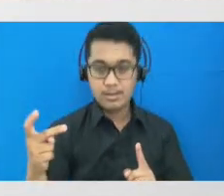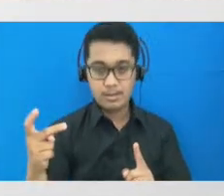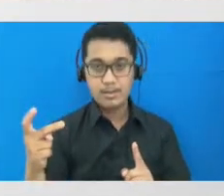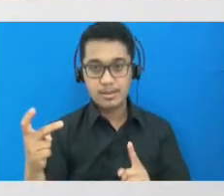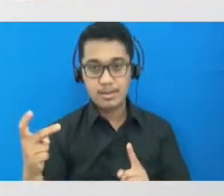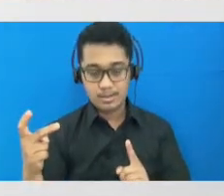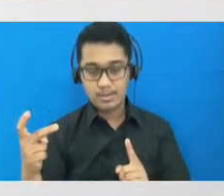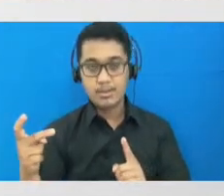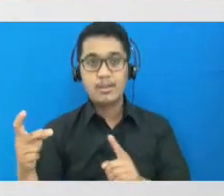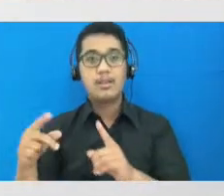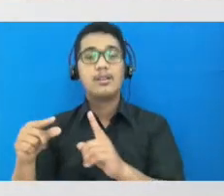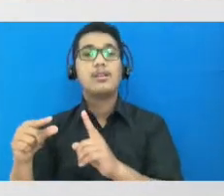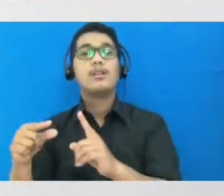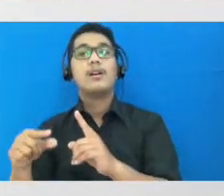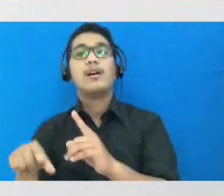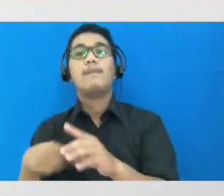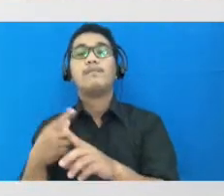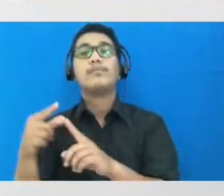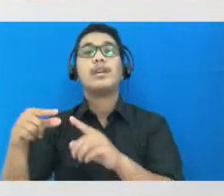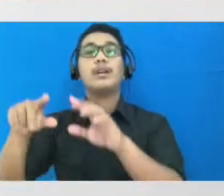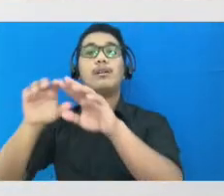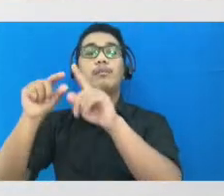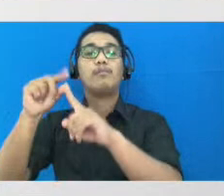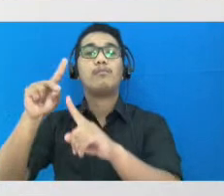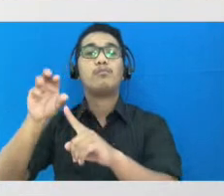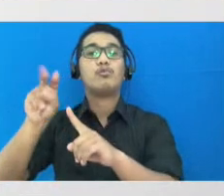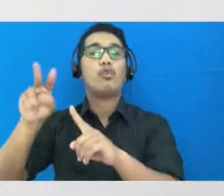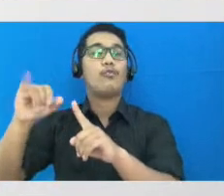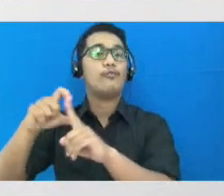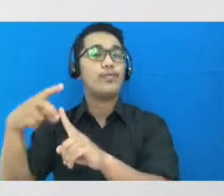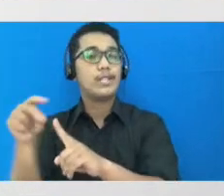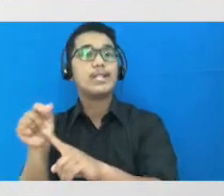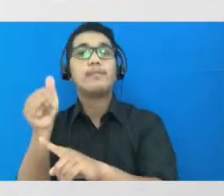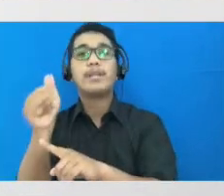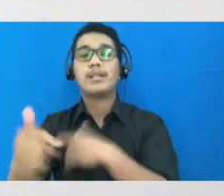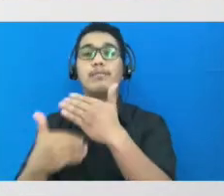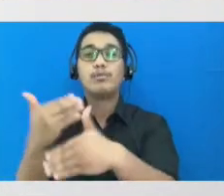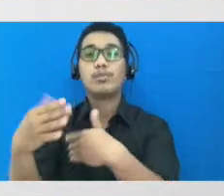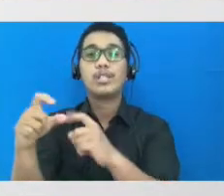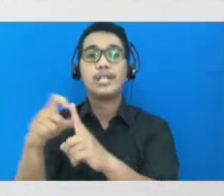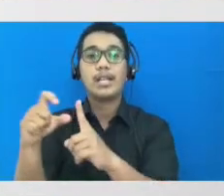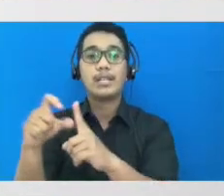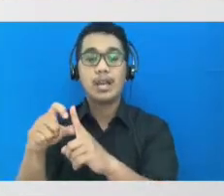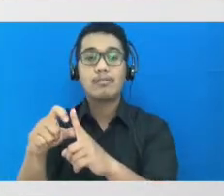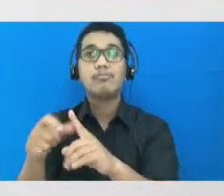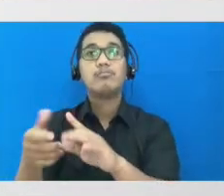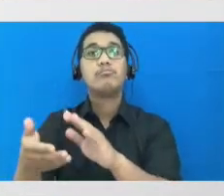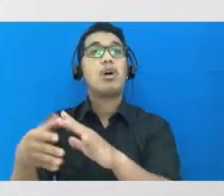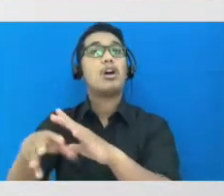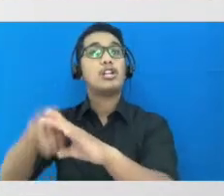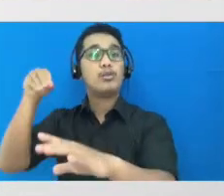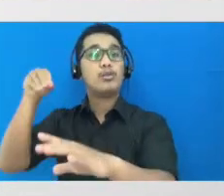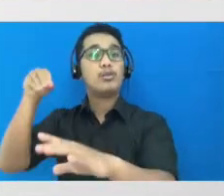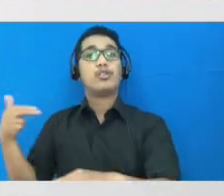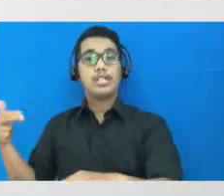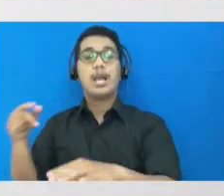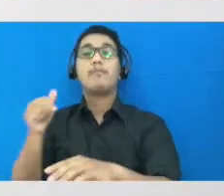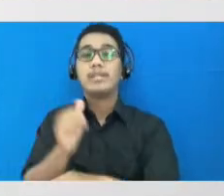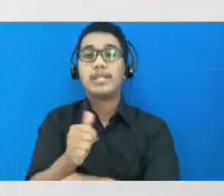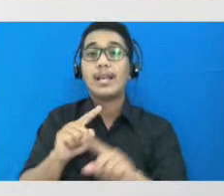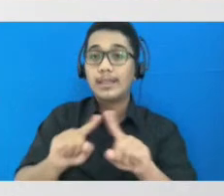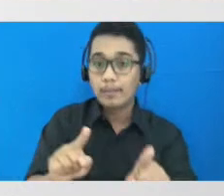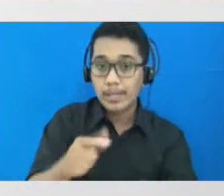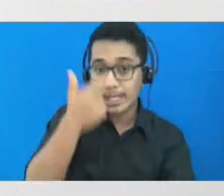sistem elektronik lingkup privat dapat memproses data atau menempatkan pusat datanya di luar wilayah Indonesia. Tetapi agar trust